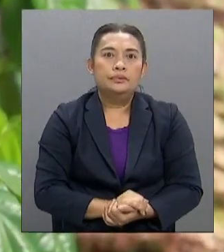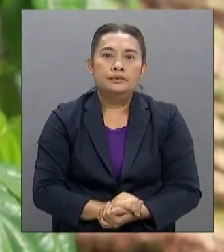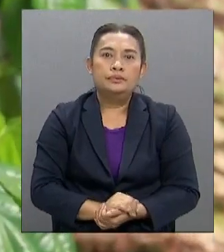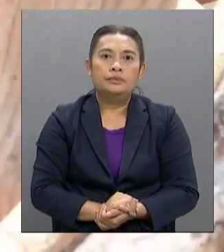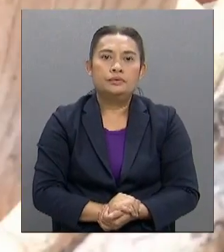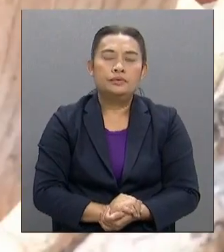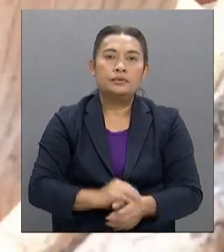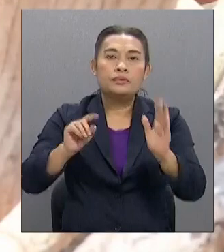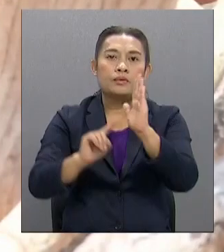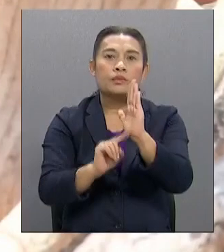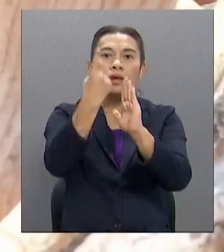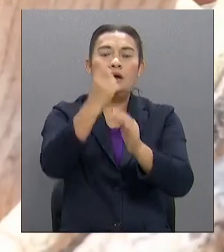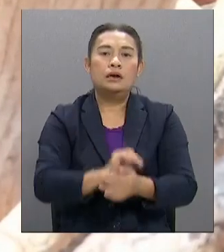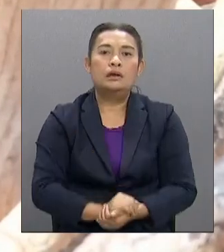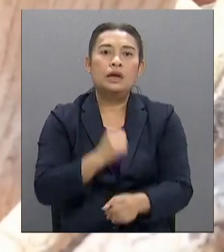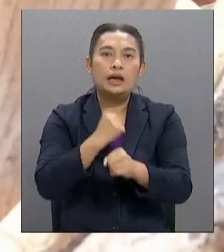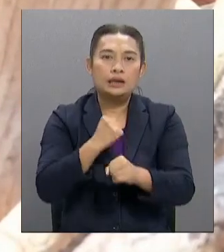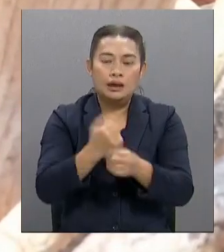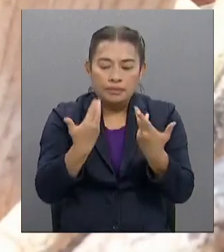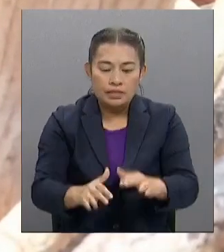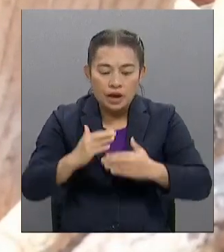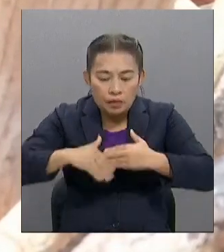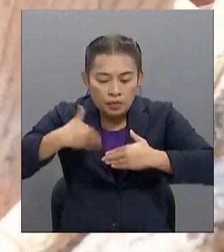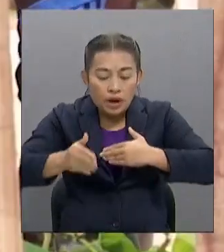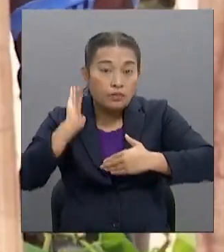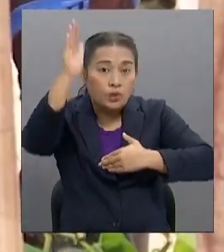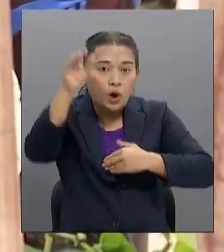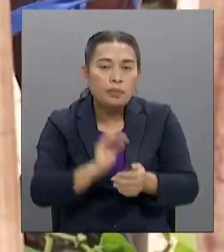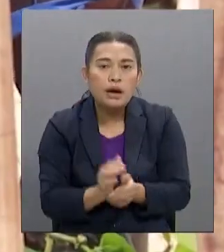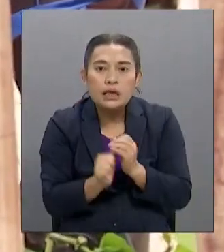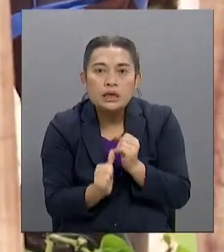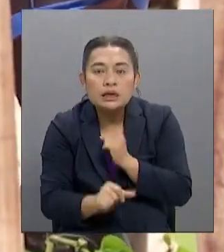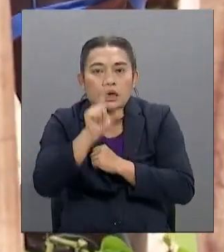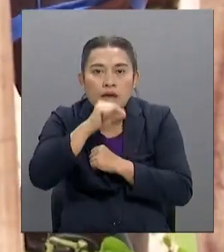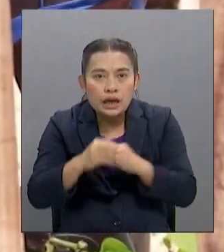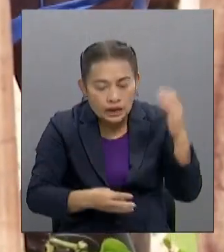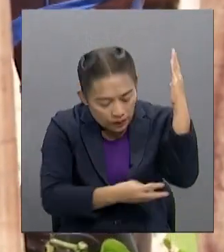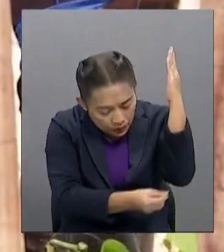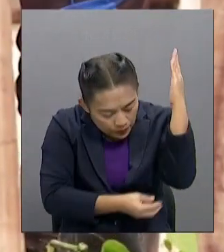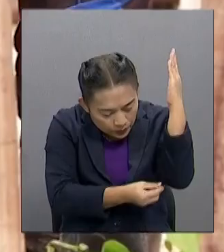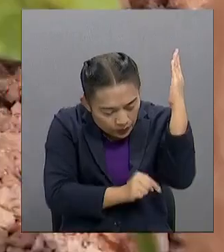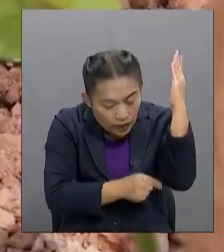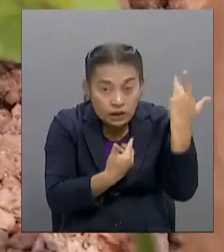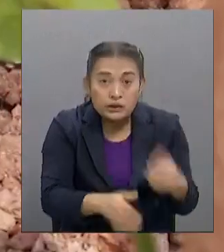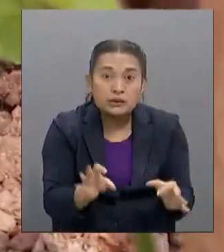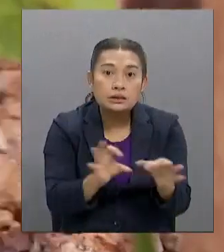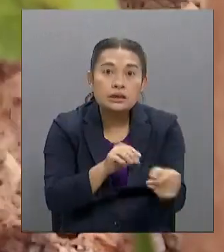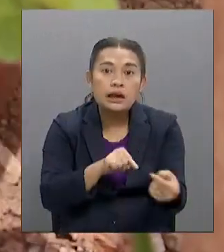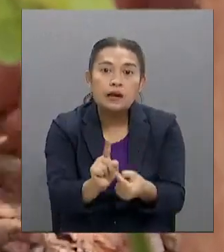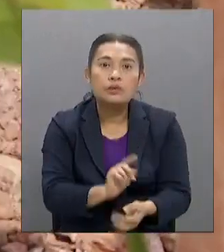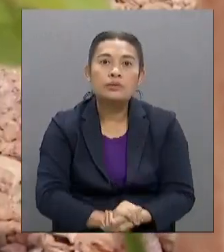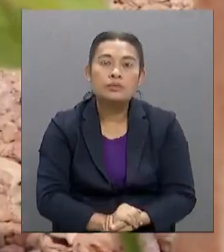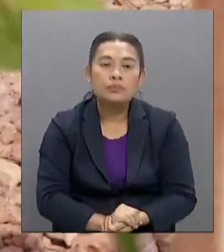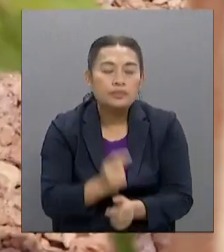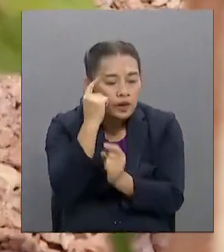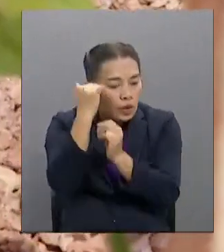พ่นดินขั้นแรกแล้วก็ขั้นต่อไปก็วิขี้ไก่รุ่ยขี้ไก่เสร็จแล้วก็คือเอาดินมากรอบวางดี